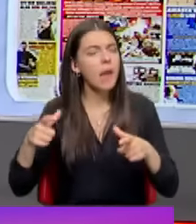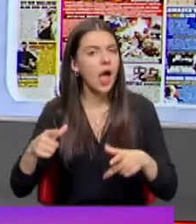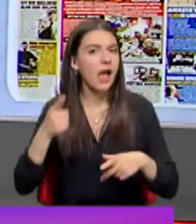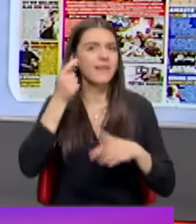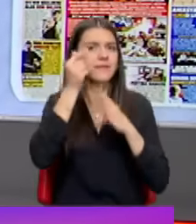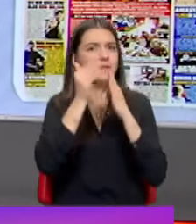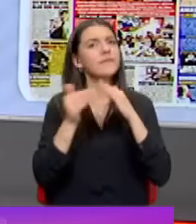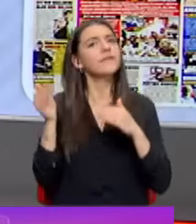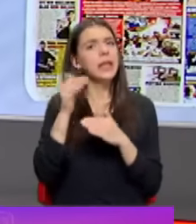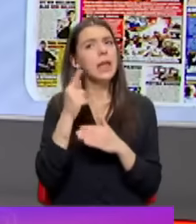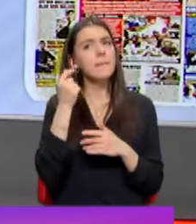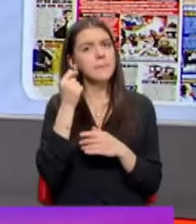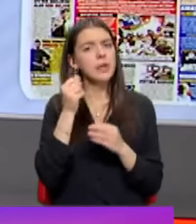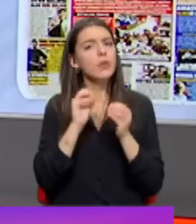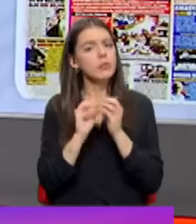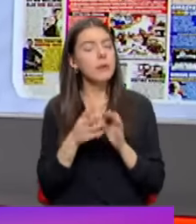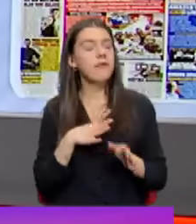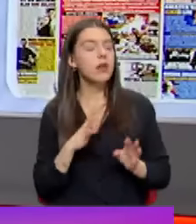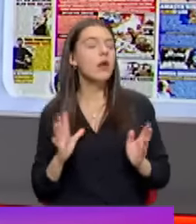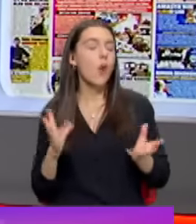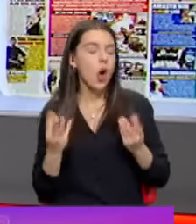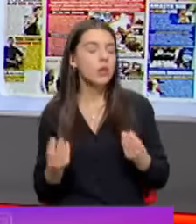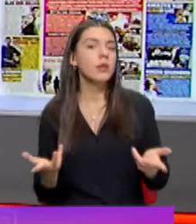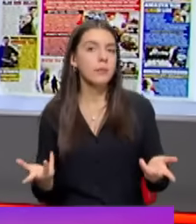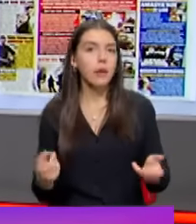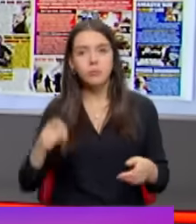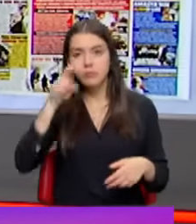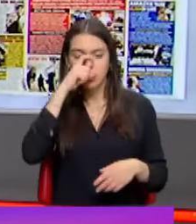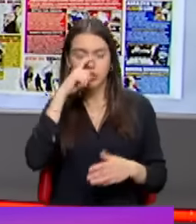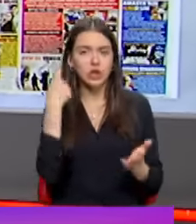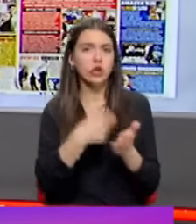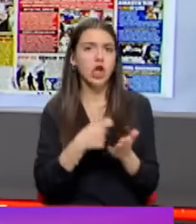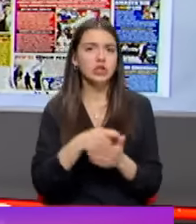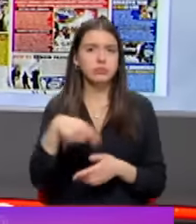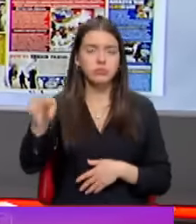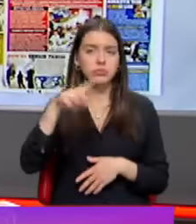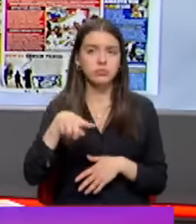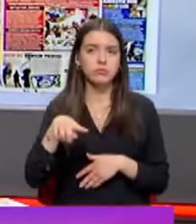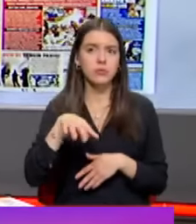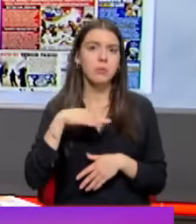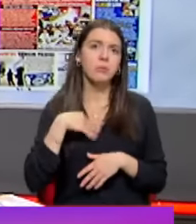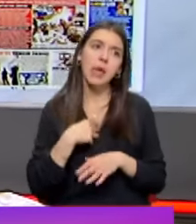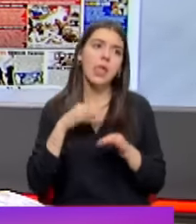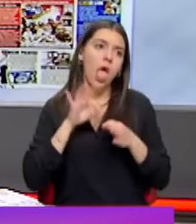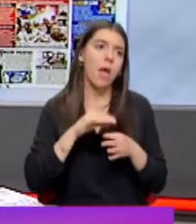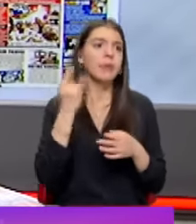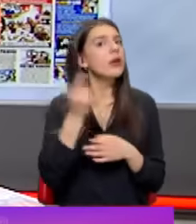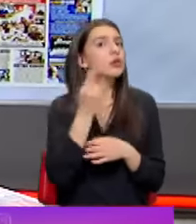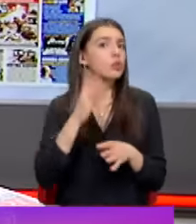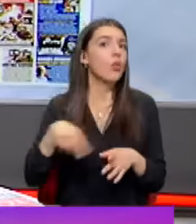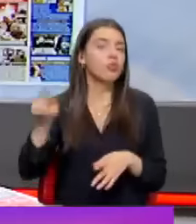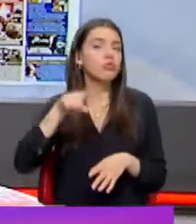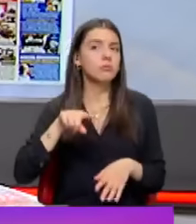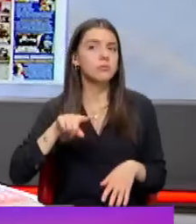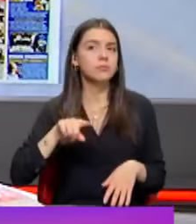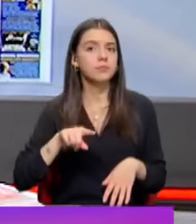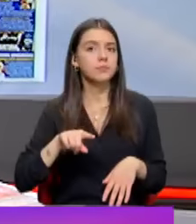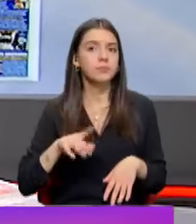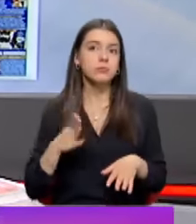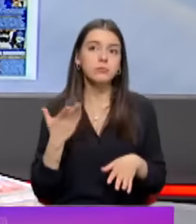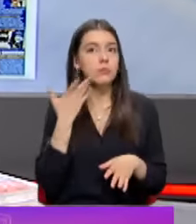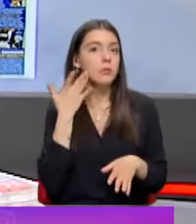fiyat algısıyla ilgili bir sorun yaşanıyor olabilir ama mesela Beşiktaş Çarşı benim çoğunlukla zamanımı geçirdiğim adreslerden bir tanesi.